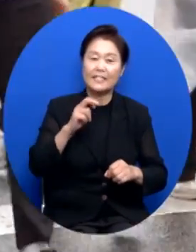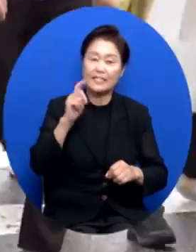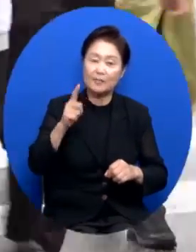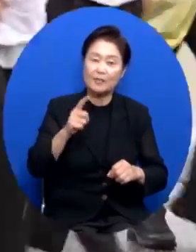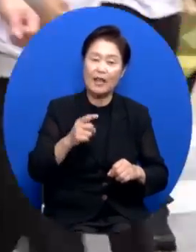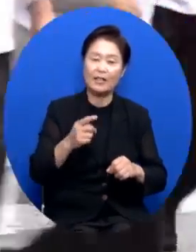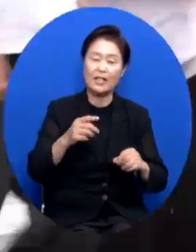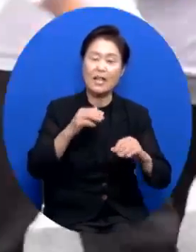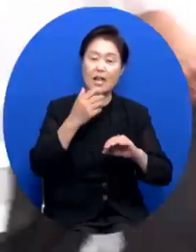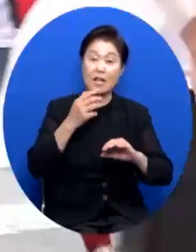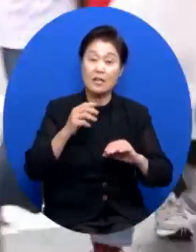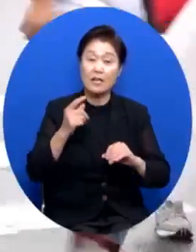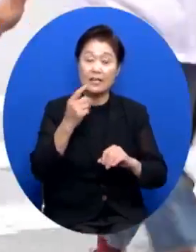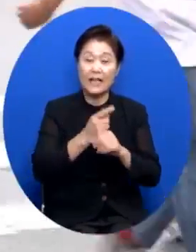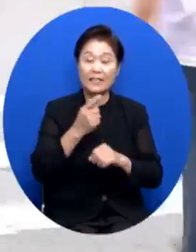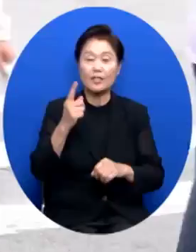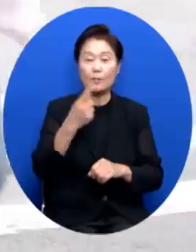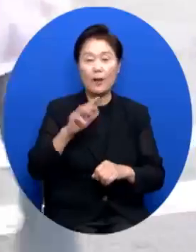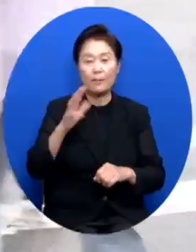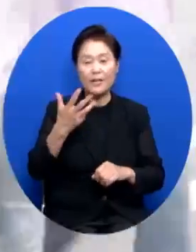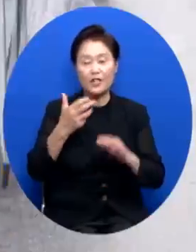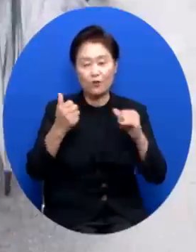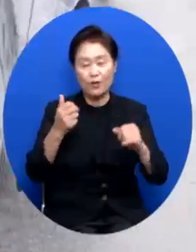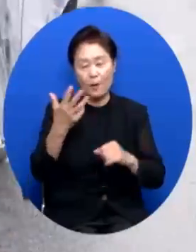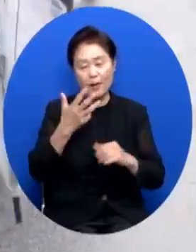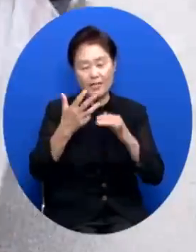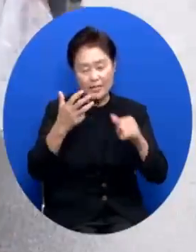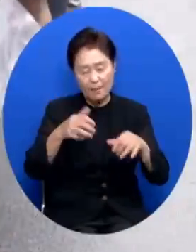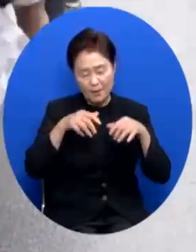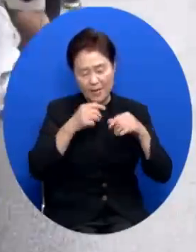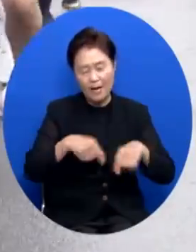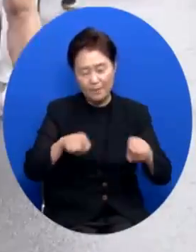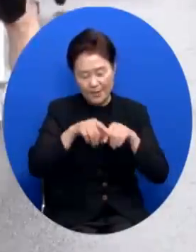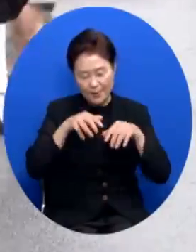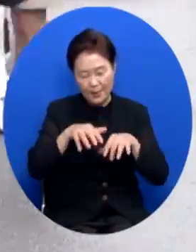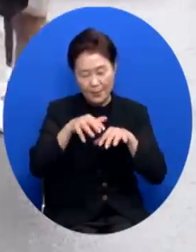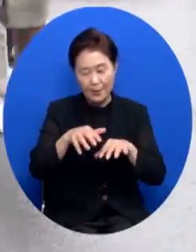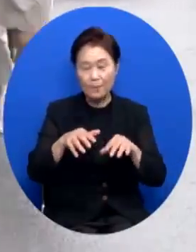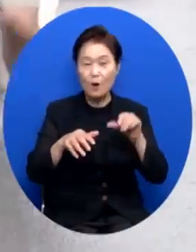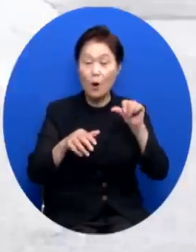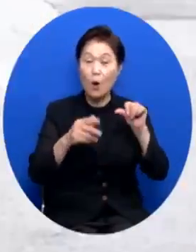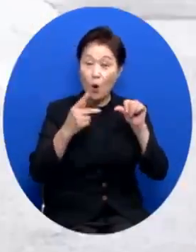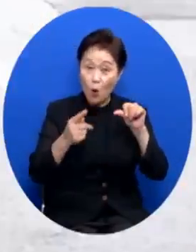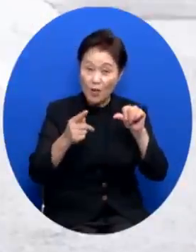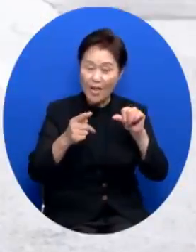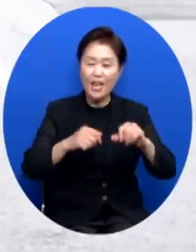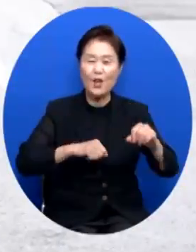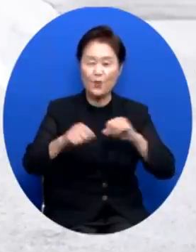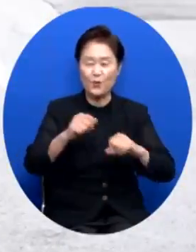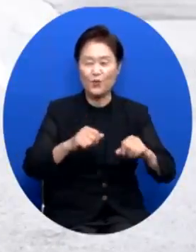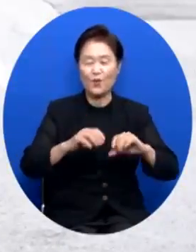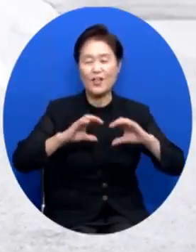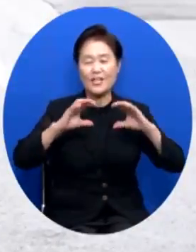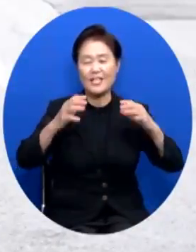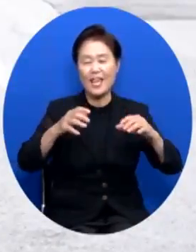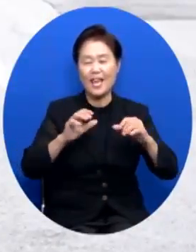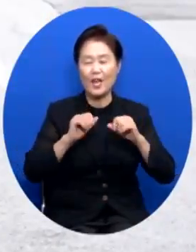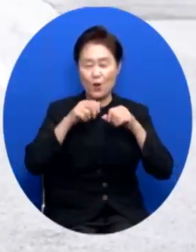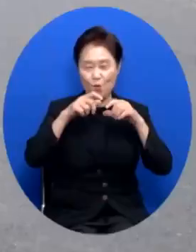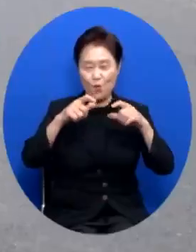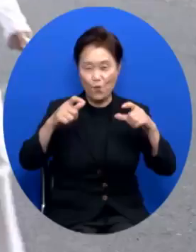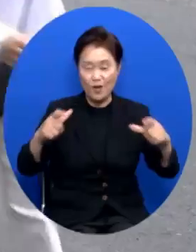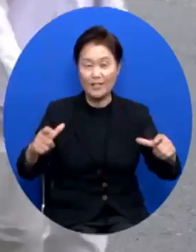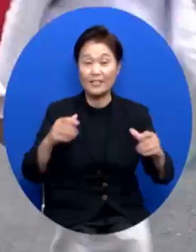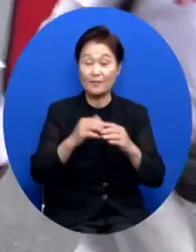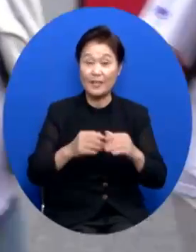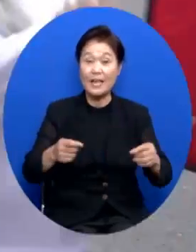해외 160개국에서 총 8천여 명이 걸으면서 5K 운동을 세계로 확산시켰습니다. 참가자들이 낸